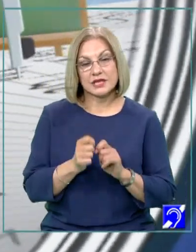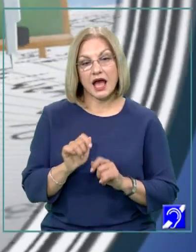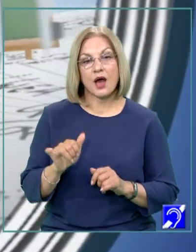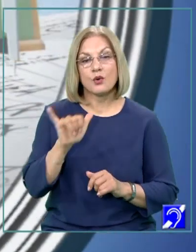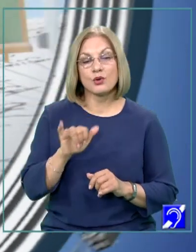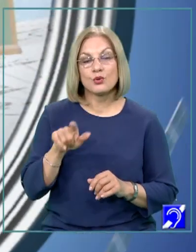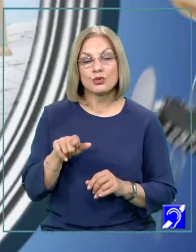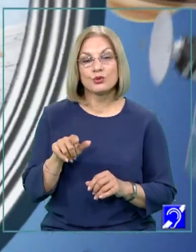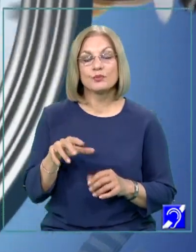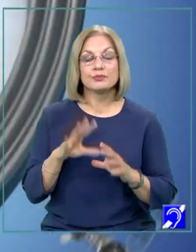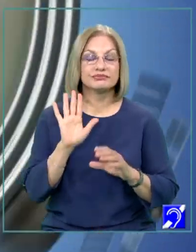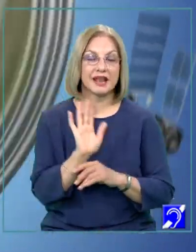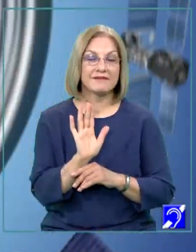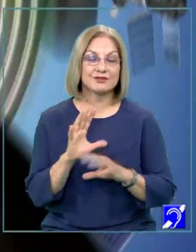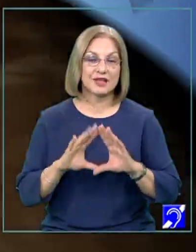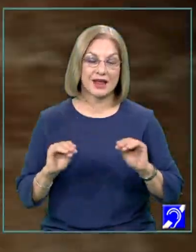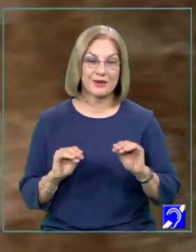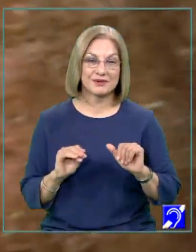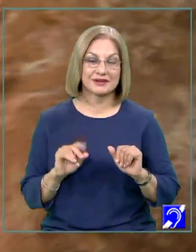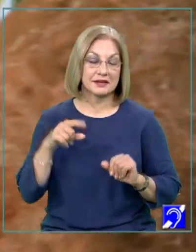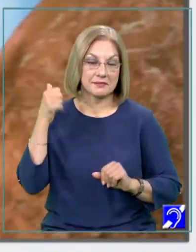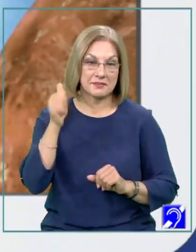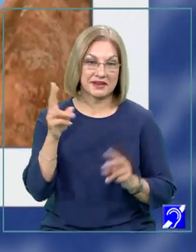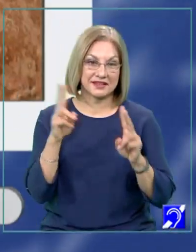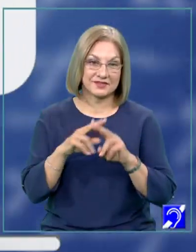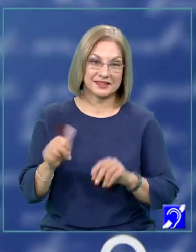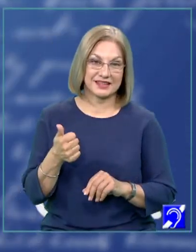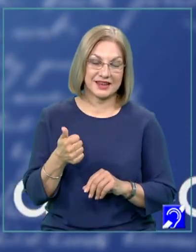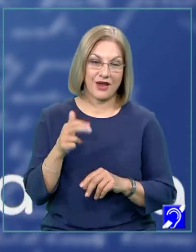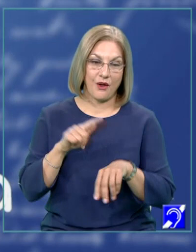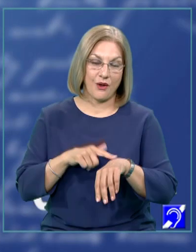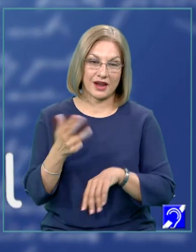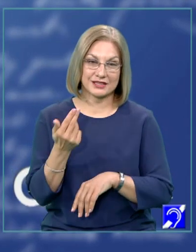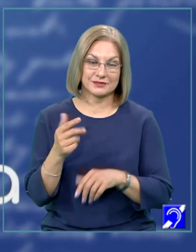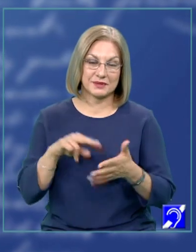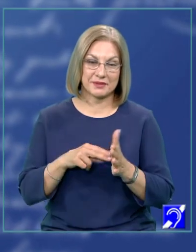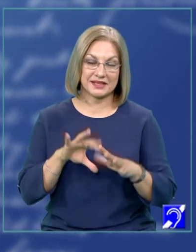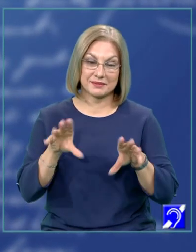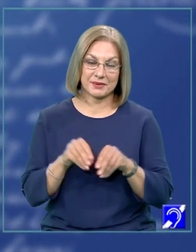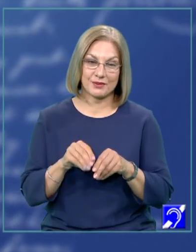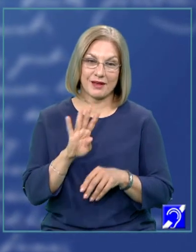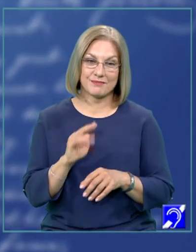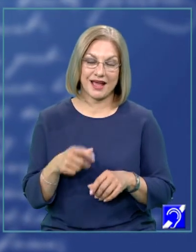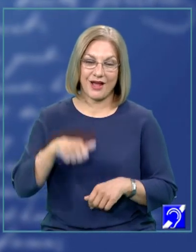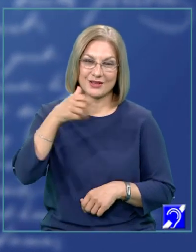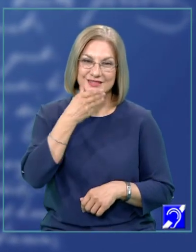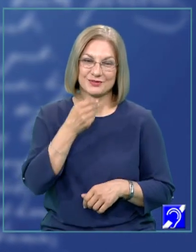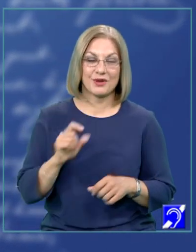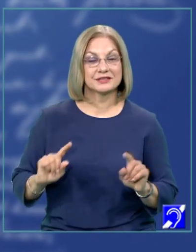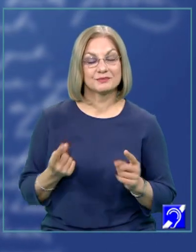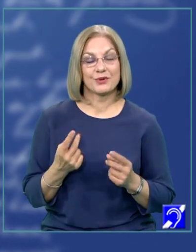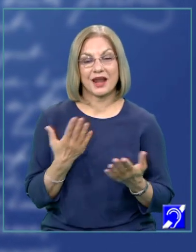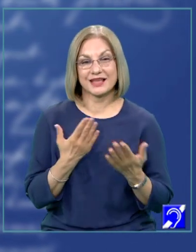al Televiziunii Române Ne vedem mâine de la ora 15:00 să ne pregătim împreună pentru bacalaureat de frumoasă și spor la